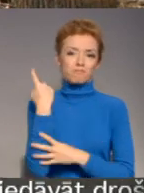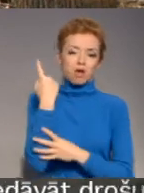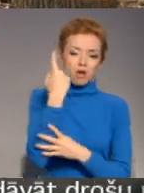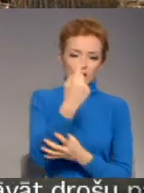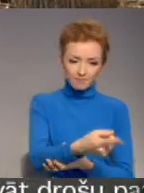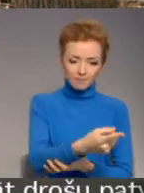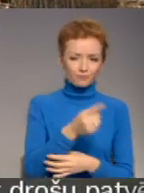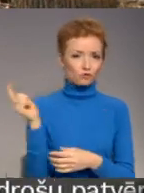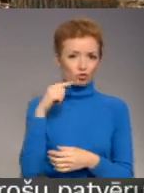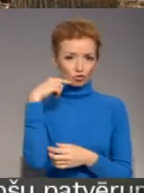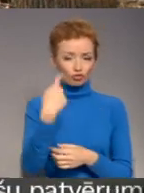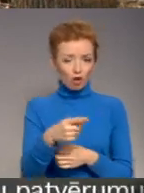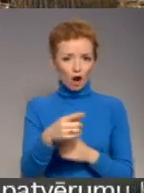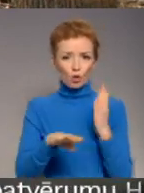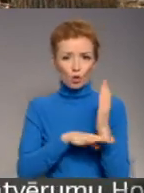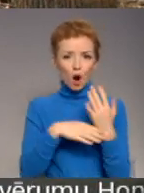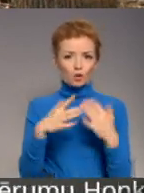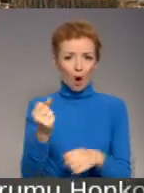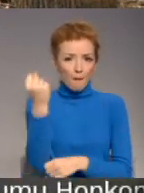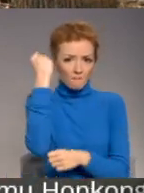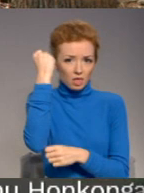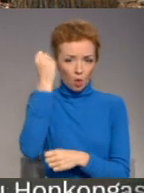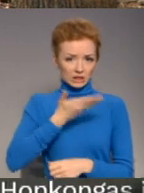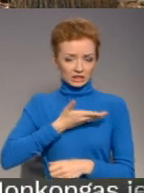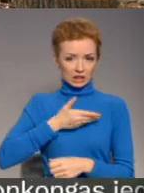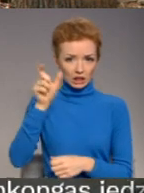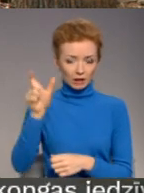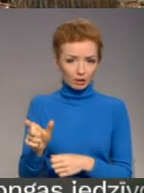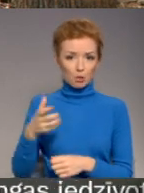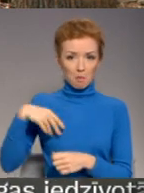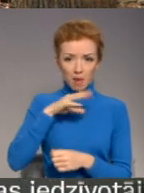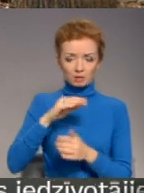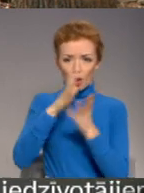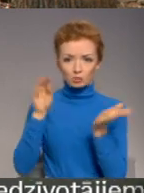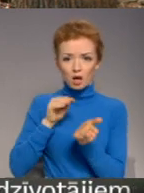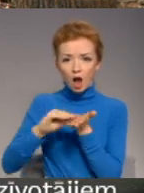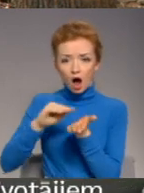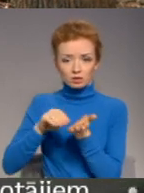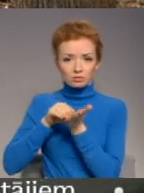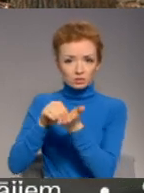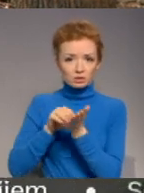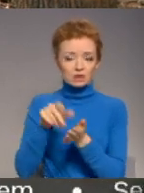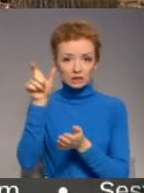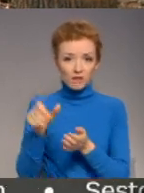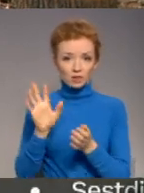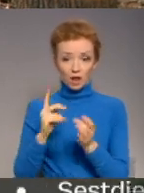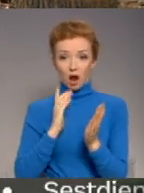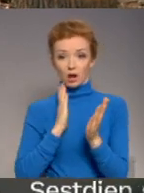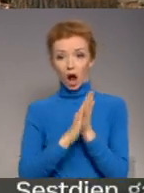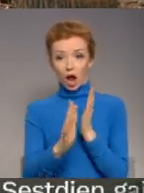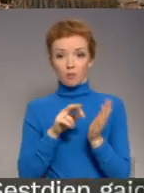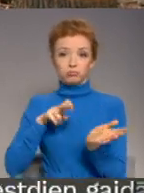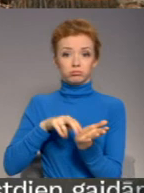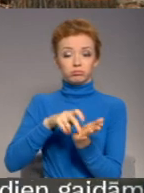Koks jau bija kļuvis bīstams dzīvībai. Mēs jau arī atbildīgajām institūcijām rakstījām, ka kāds cilvēks var tieši iet garām un viņam tas